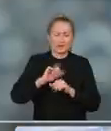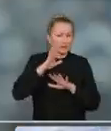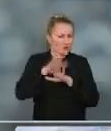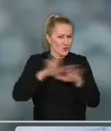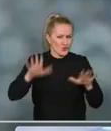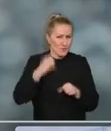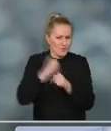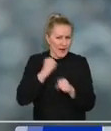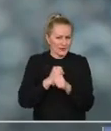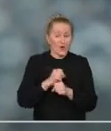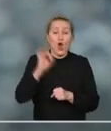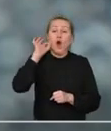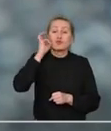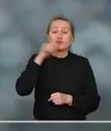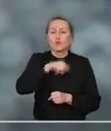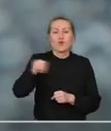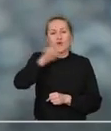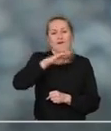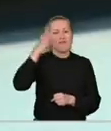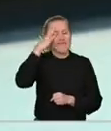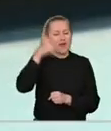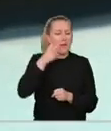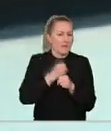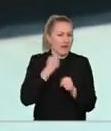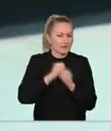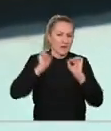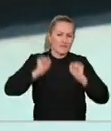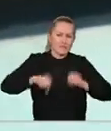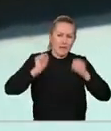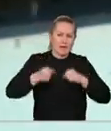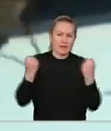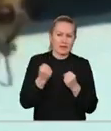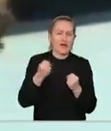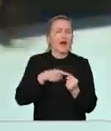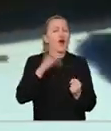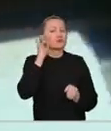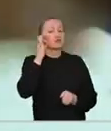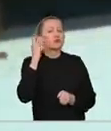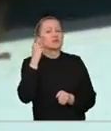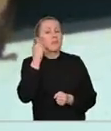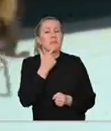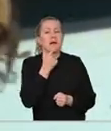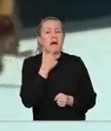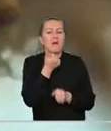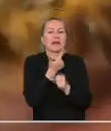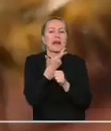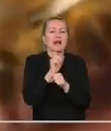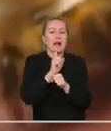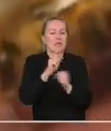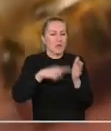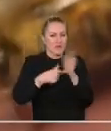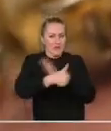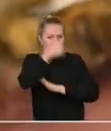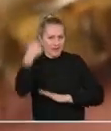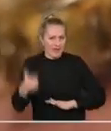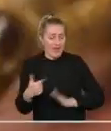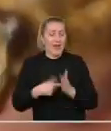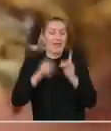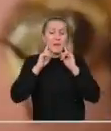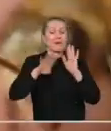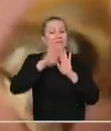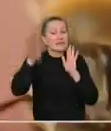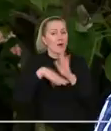Pszczoły to jedne z najbardziej pracowitych istot na Ziemi. Pszczoła na dobę śpi zaledwie kilka minut. Czyli praktycznie cały